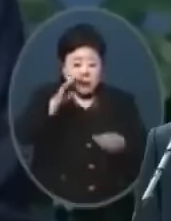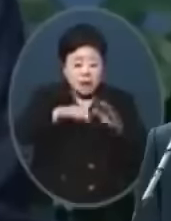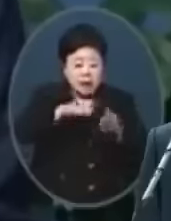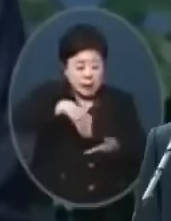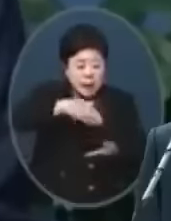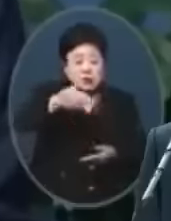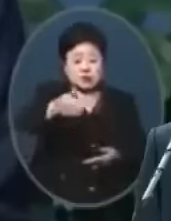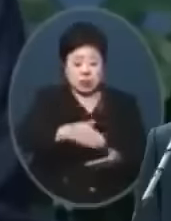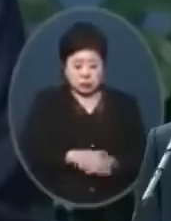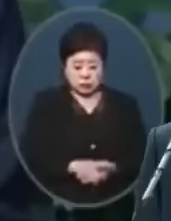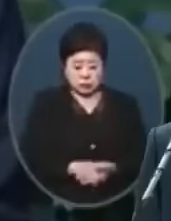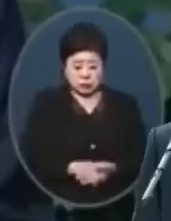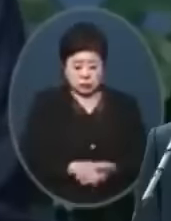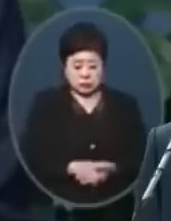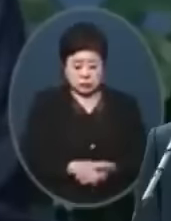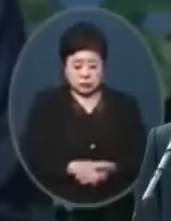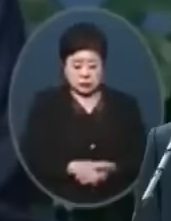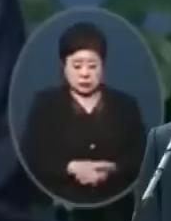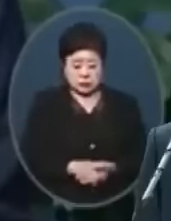않느냐.